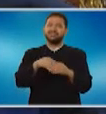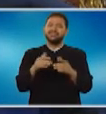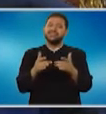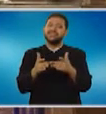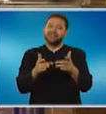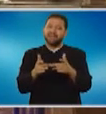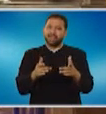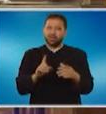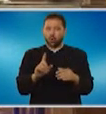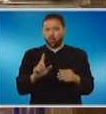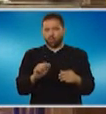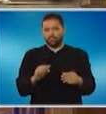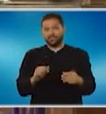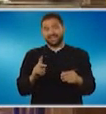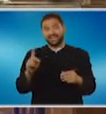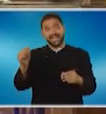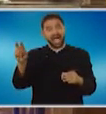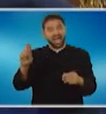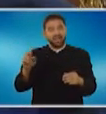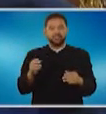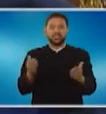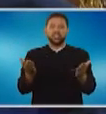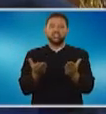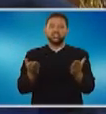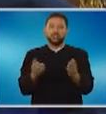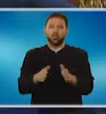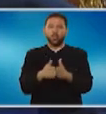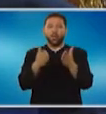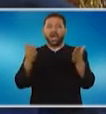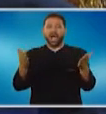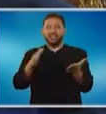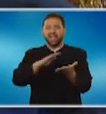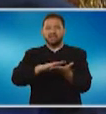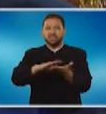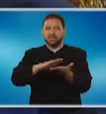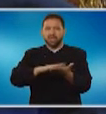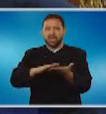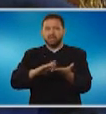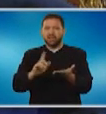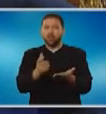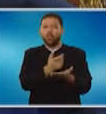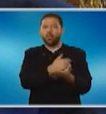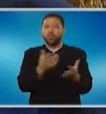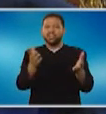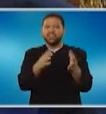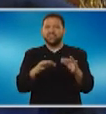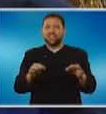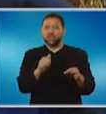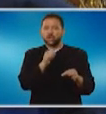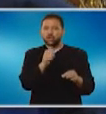firesc să fie așa. Însă, lectura și cartea tipărită nu vor fi